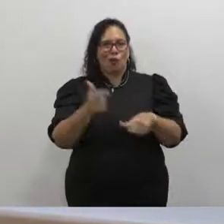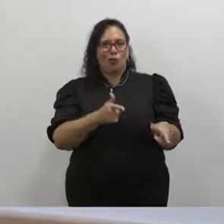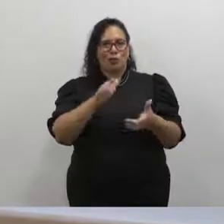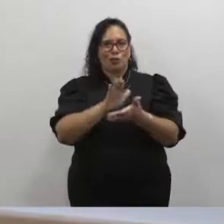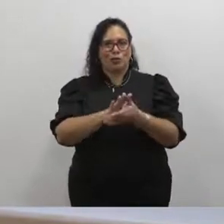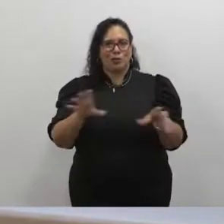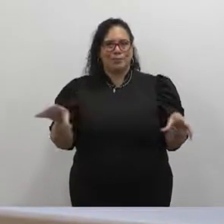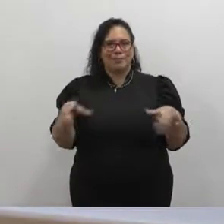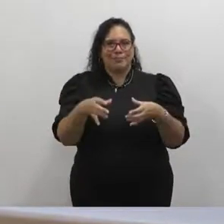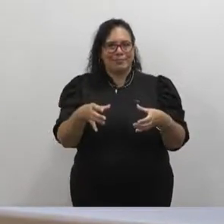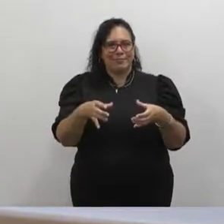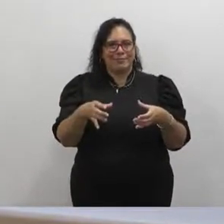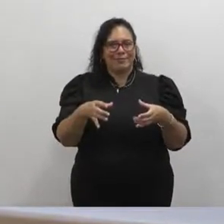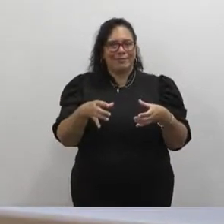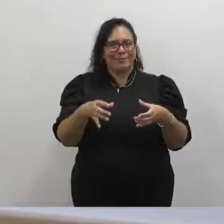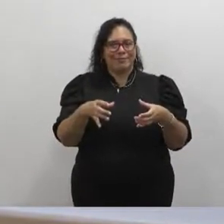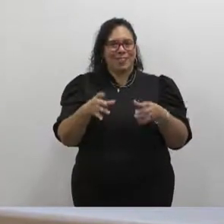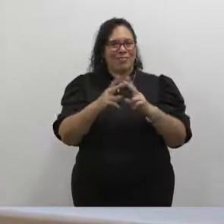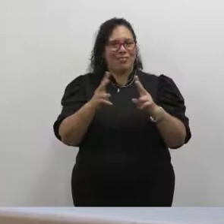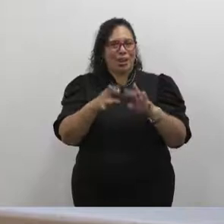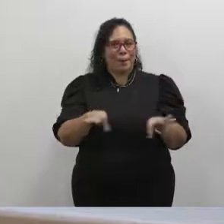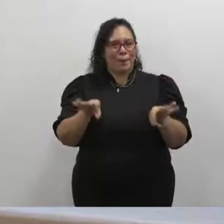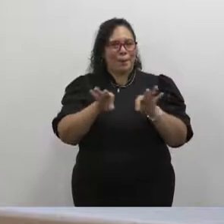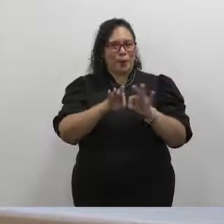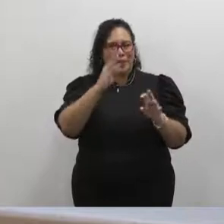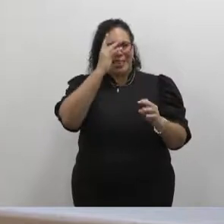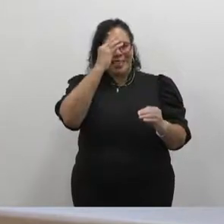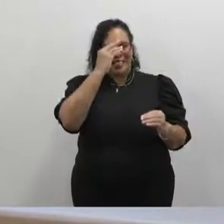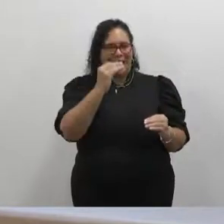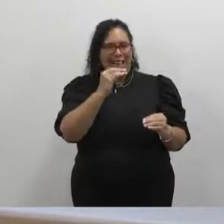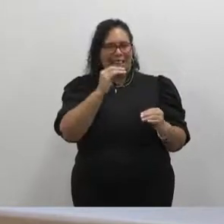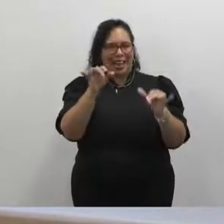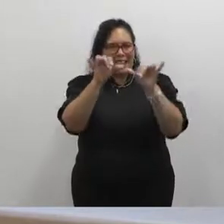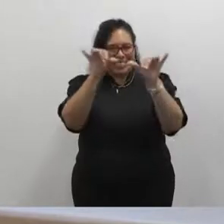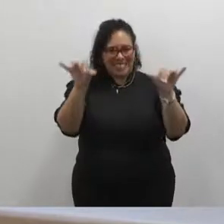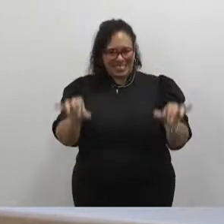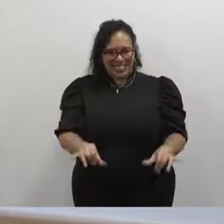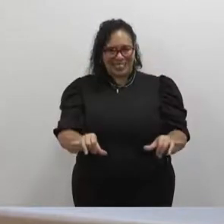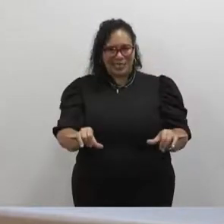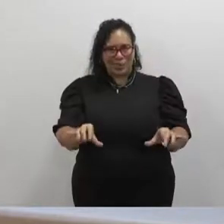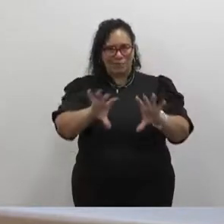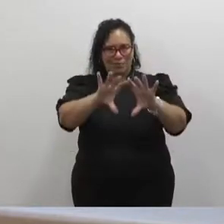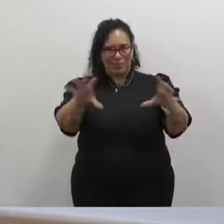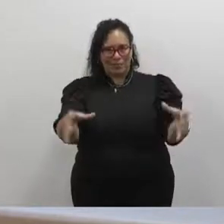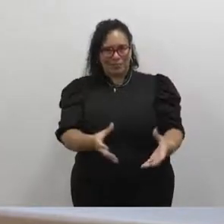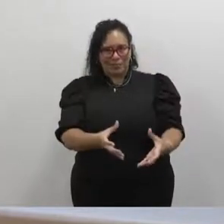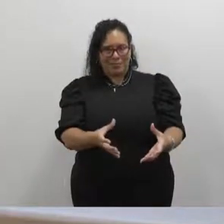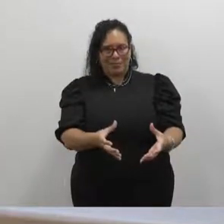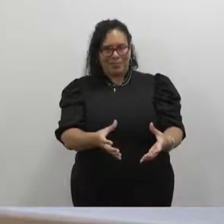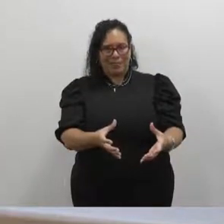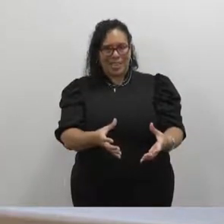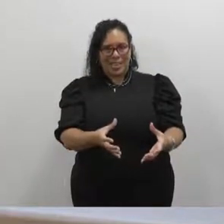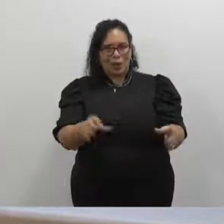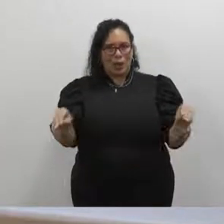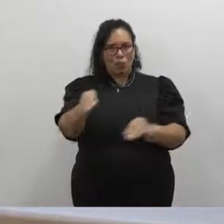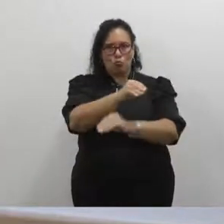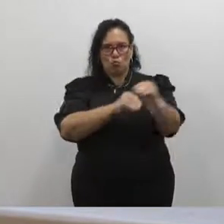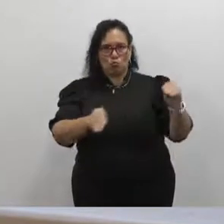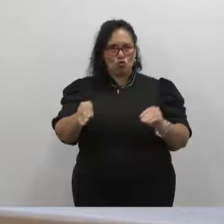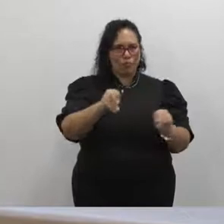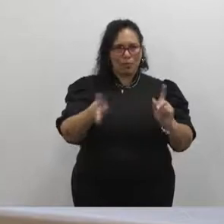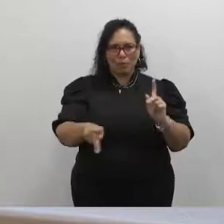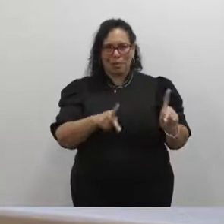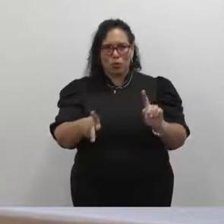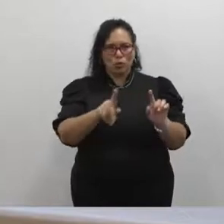rộp tặng ốc nia ai miền sa đạ sầm khăn tha prap pon ní ta dương ai cho ta dương ai